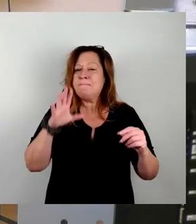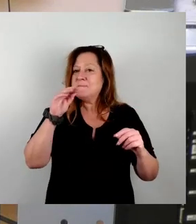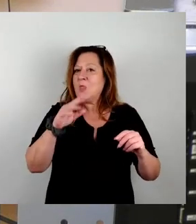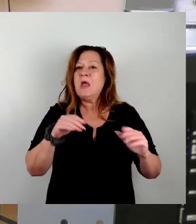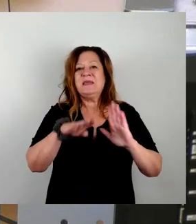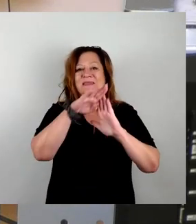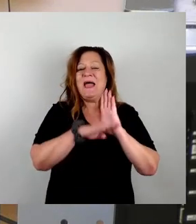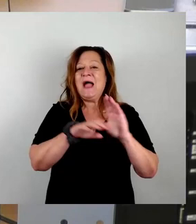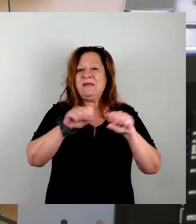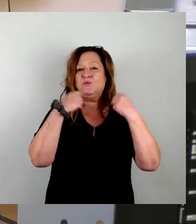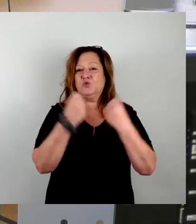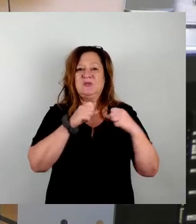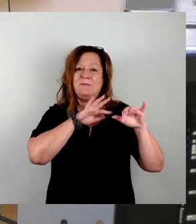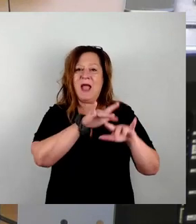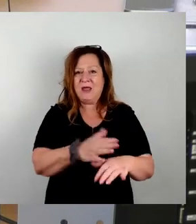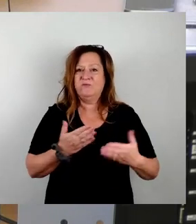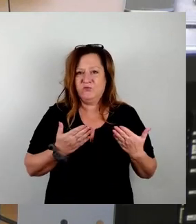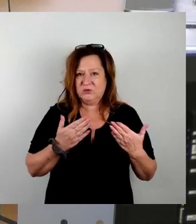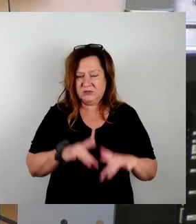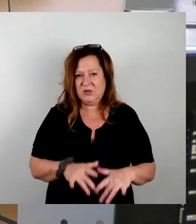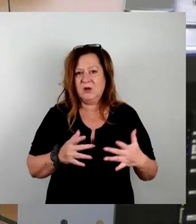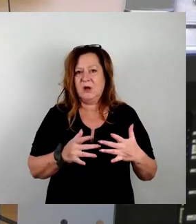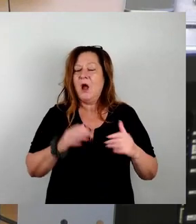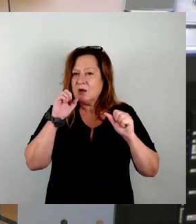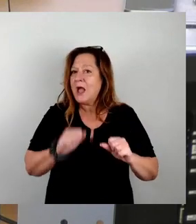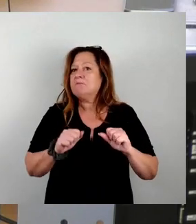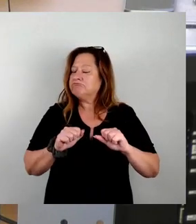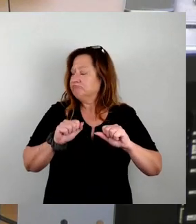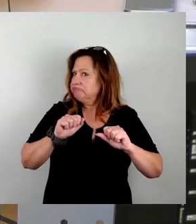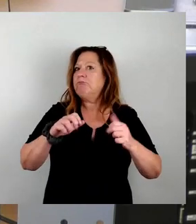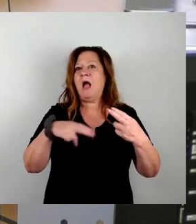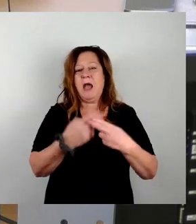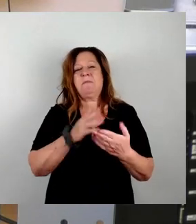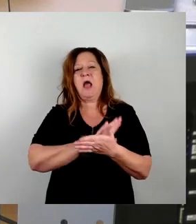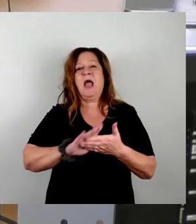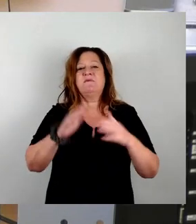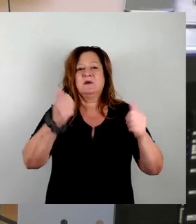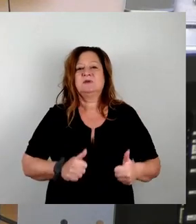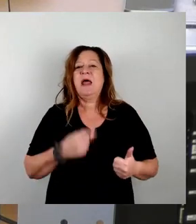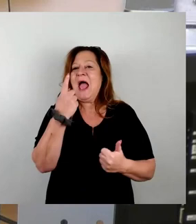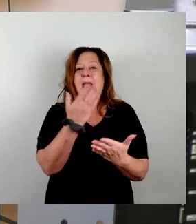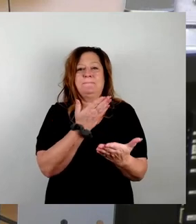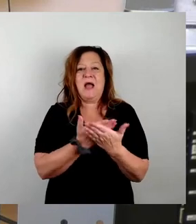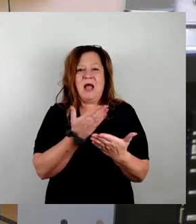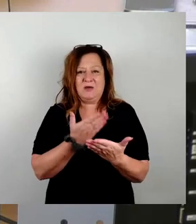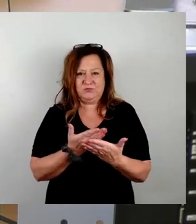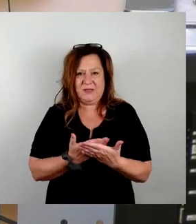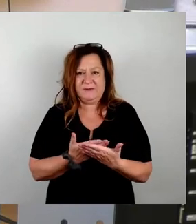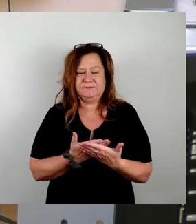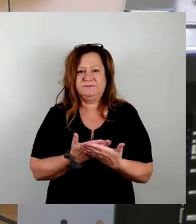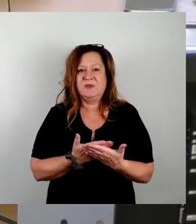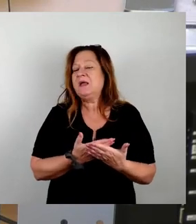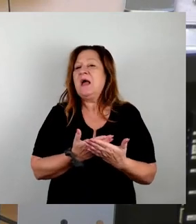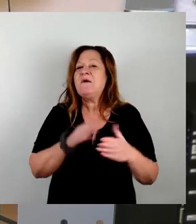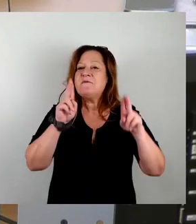das Tarifsystem könnte daran angepasst und vereinfacht werden. Ich möchte mal ein Beispiel nennen. Es gibt eine Reihe von Städten in